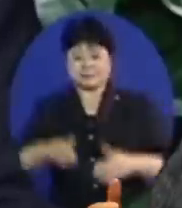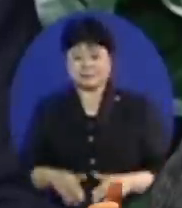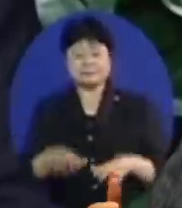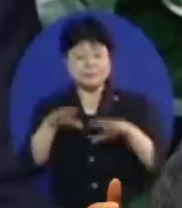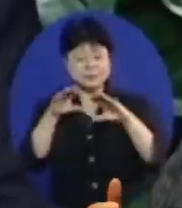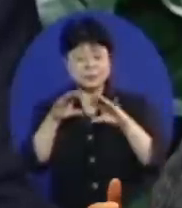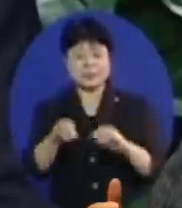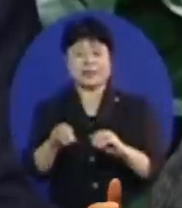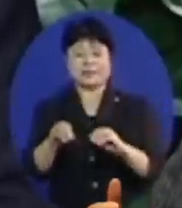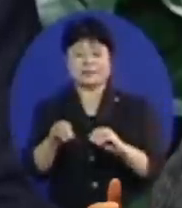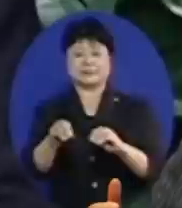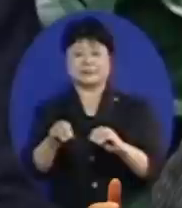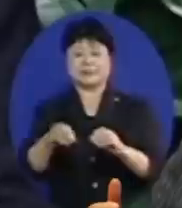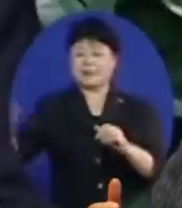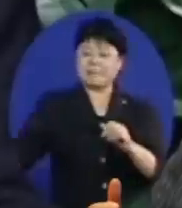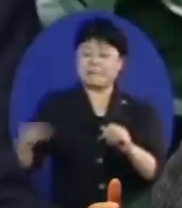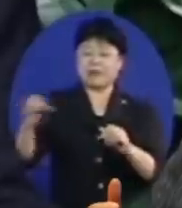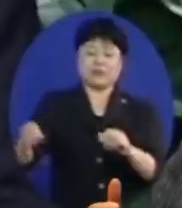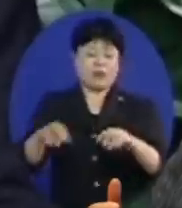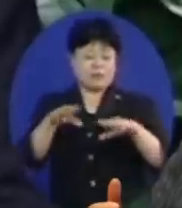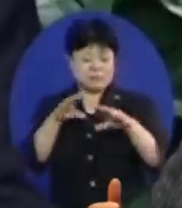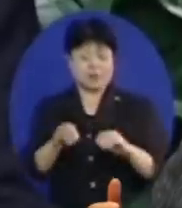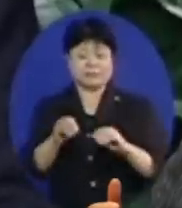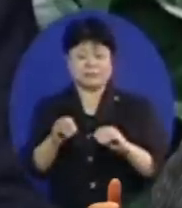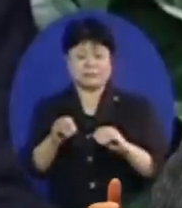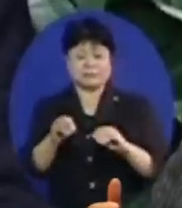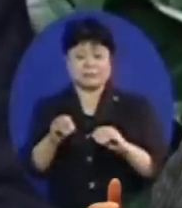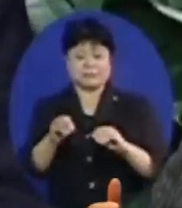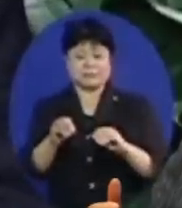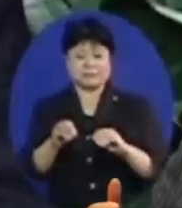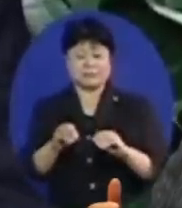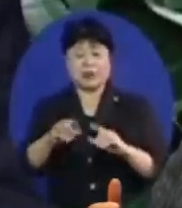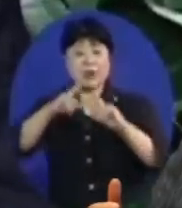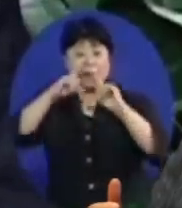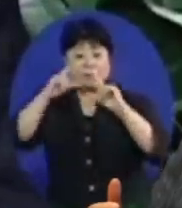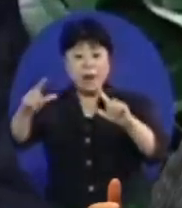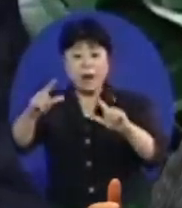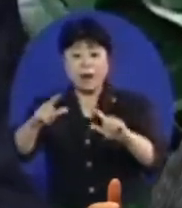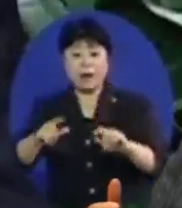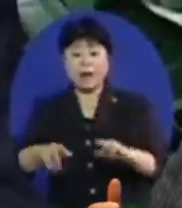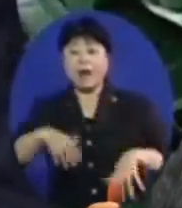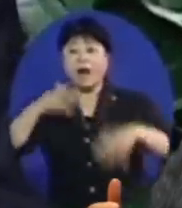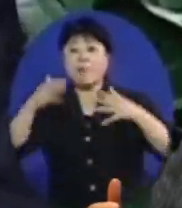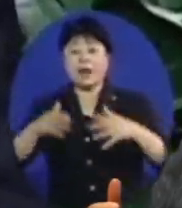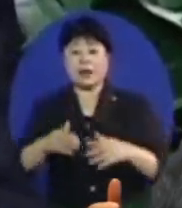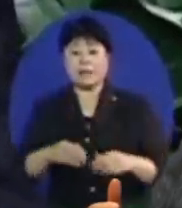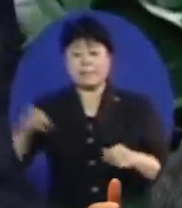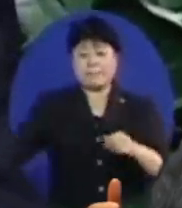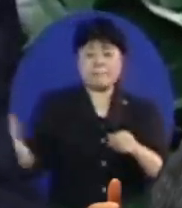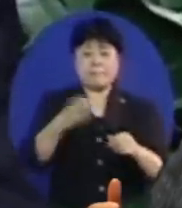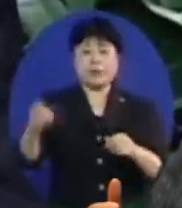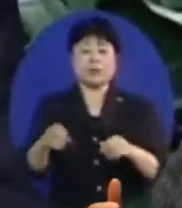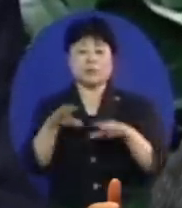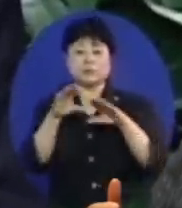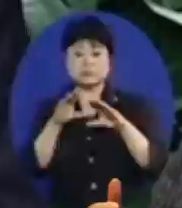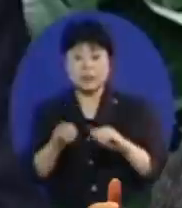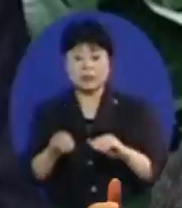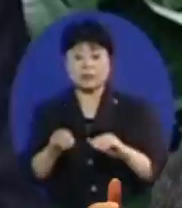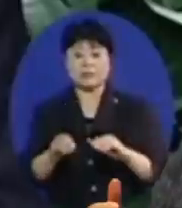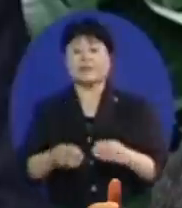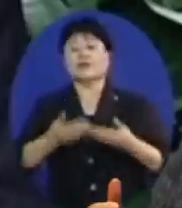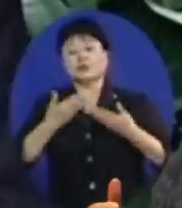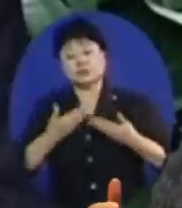그쳐라 파도야 잠잠하라 그 말씀하니까 바람과 파도가 즉시 그치고